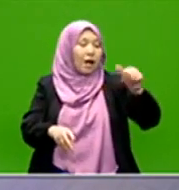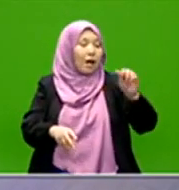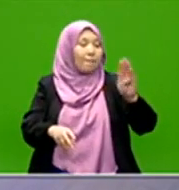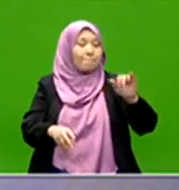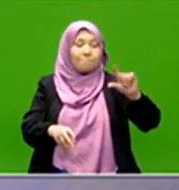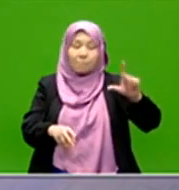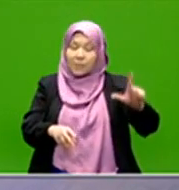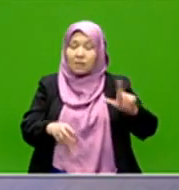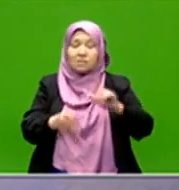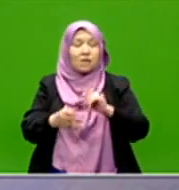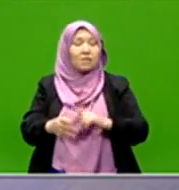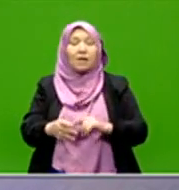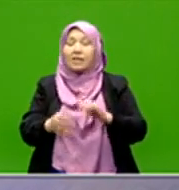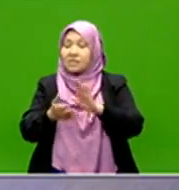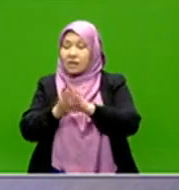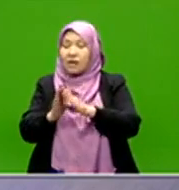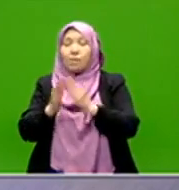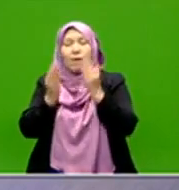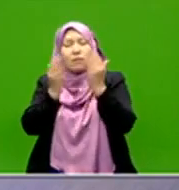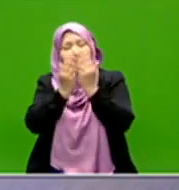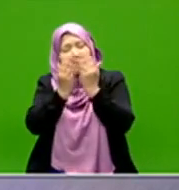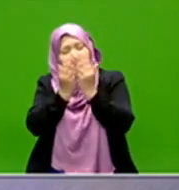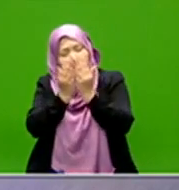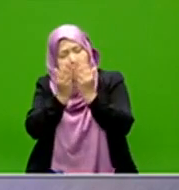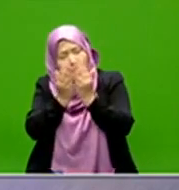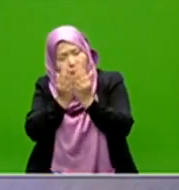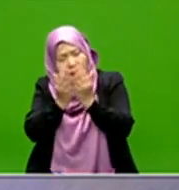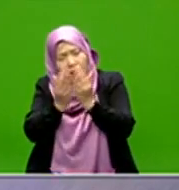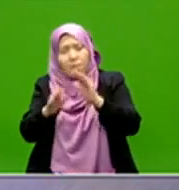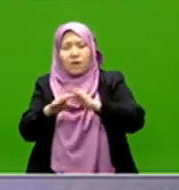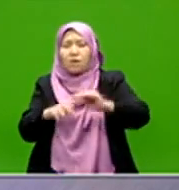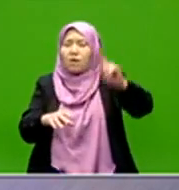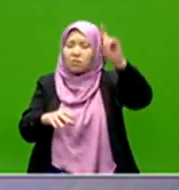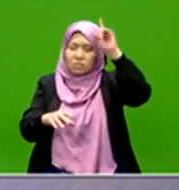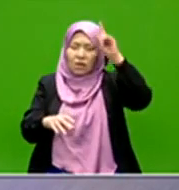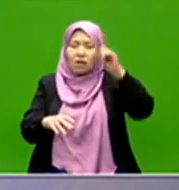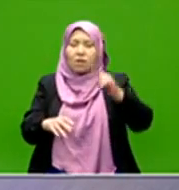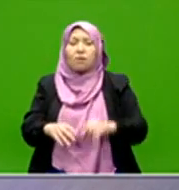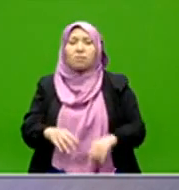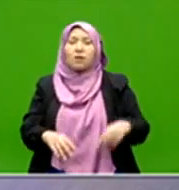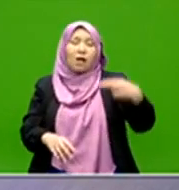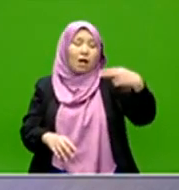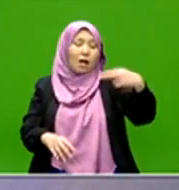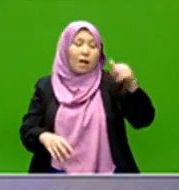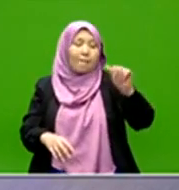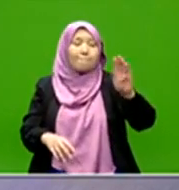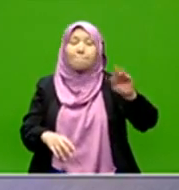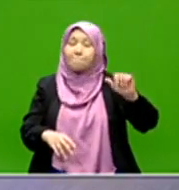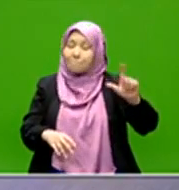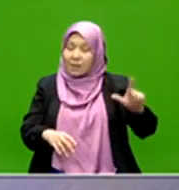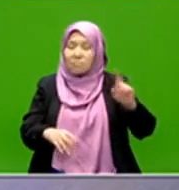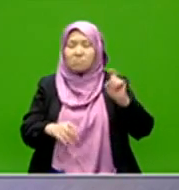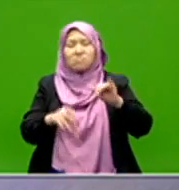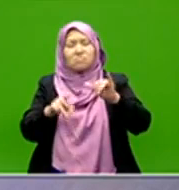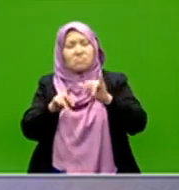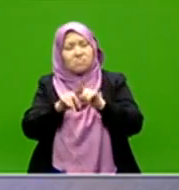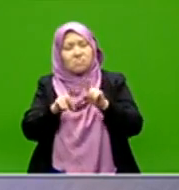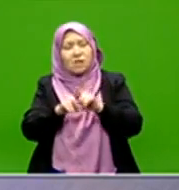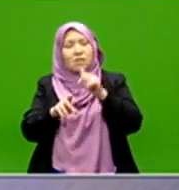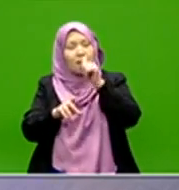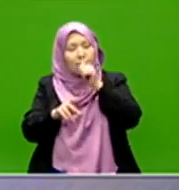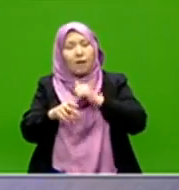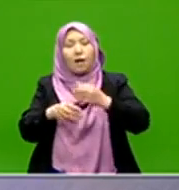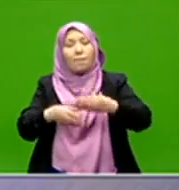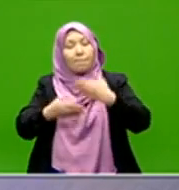kita sebagai apa, Ustaz? Doa kita juga kalau untuk keluarga, Rabbana hablana min azwajina wa zuriyatina qurrata